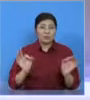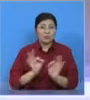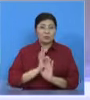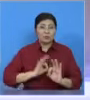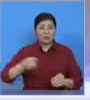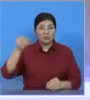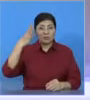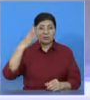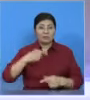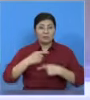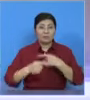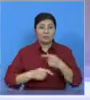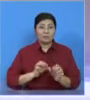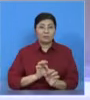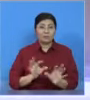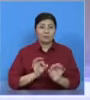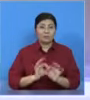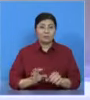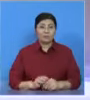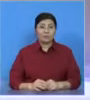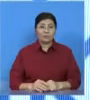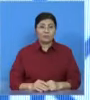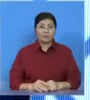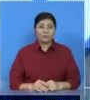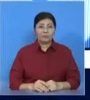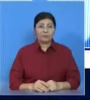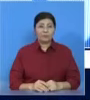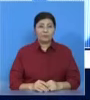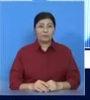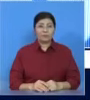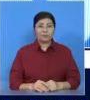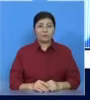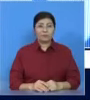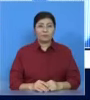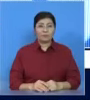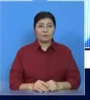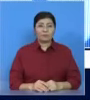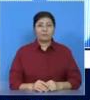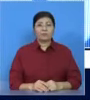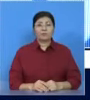образование. Подробности в следующем материале выпуска. Актюбин области бойынша